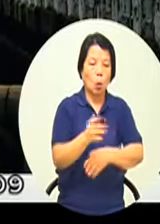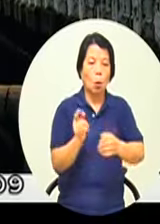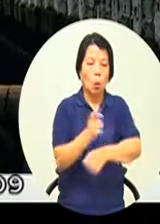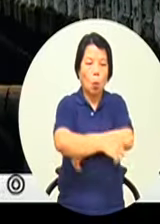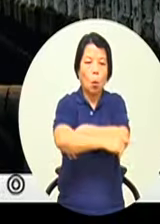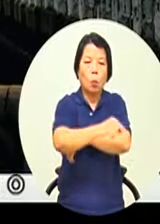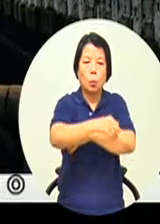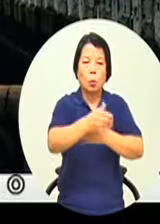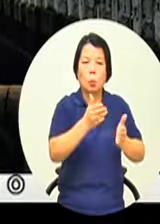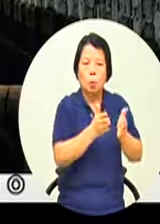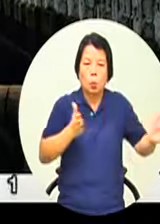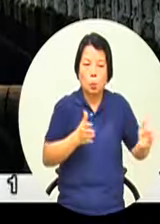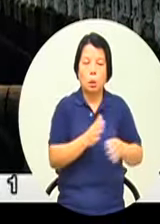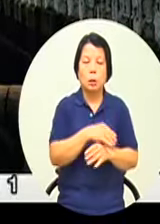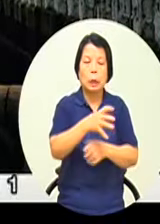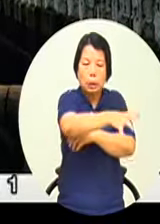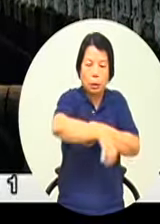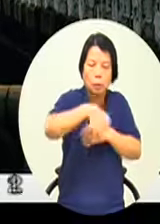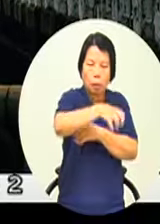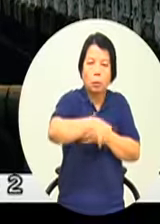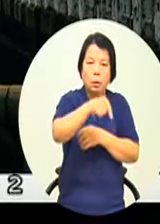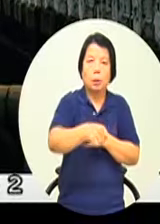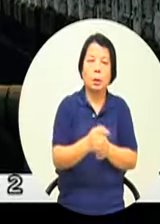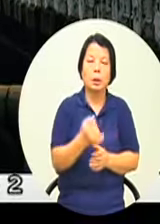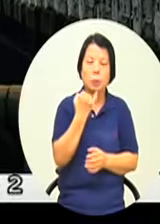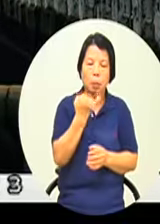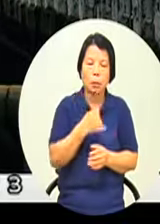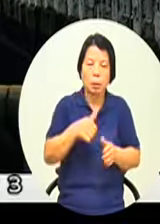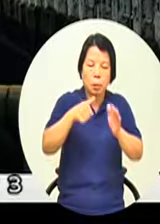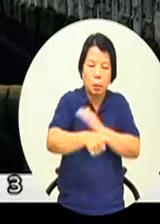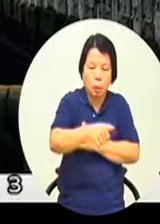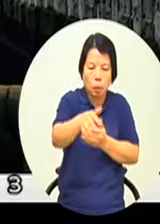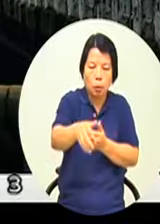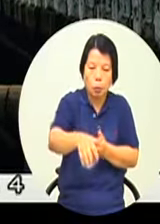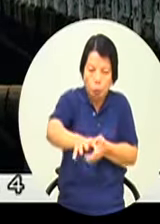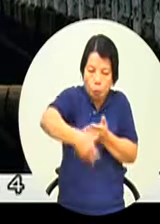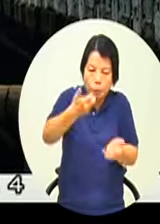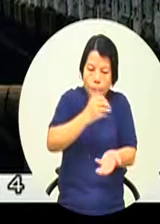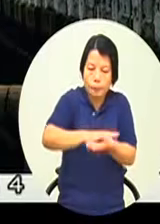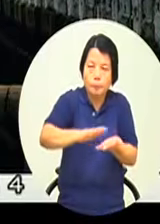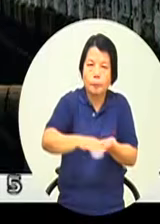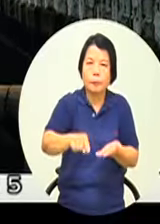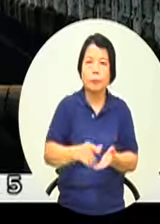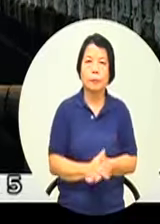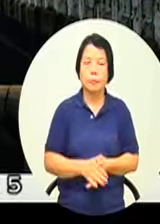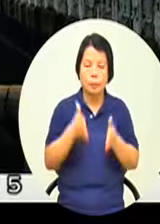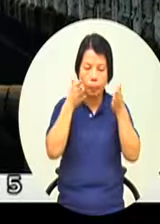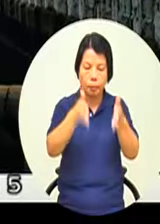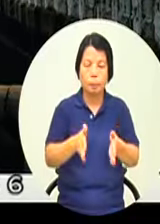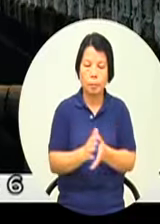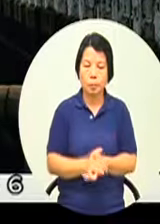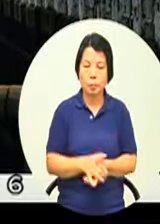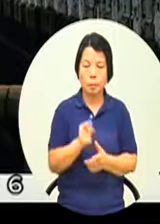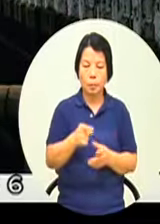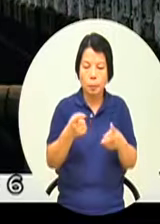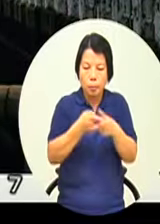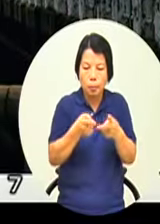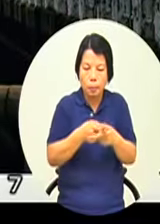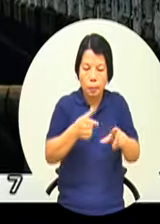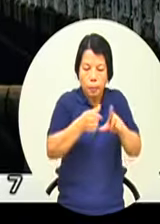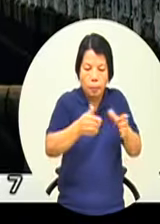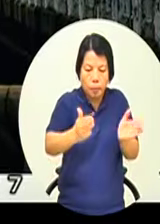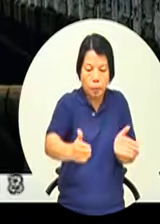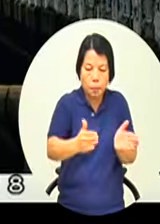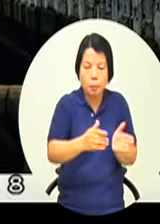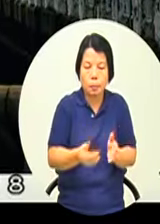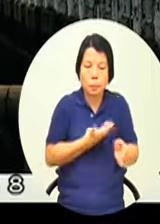以后你们亲疏其实从后面下来一样可以进来啊。所以我是觉得这个部分，我希望就是这个小区块而已。然后